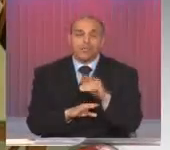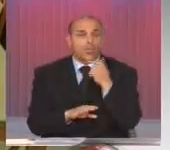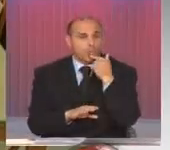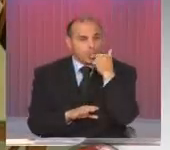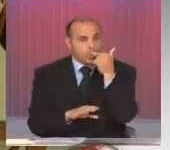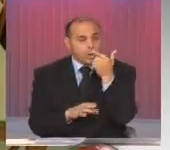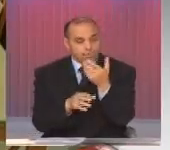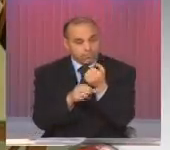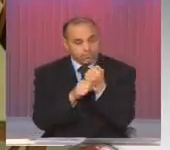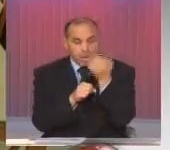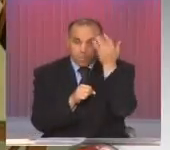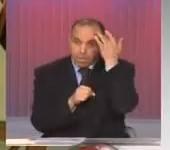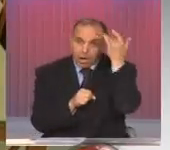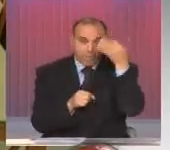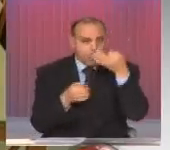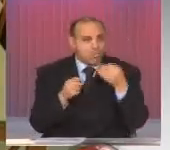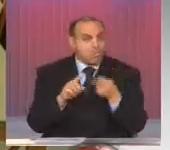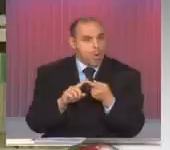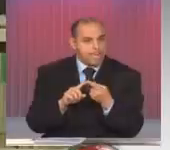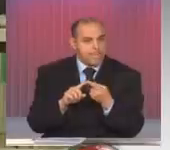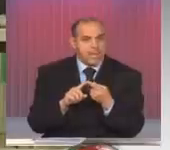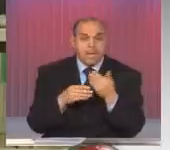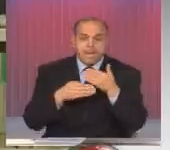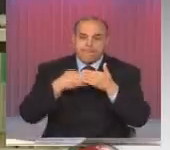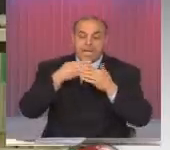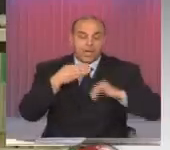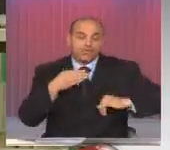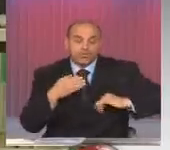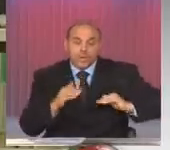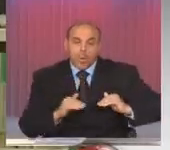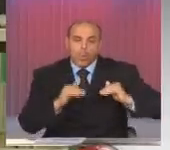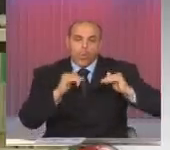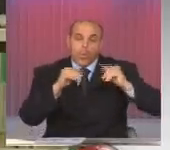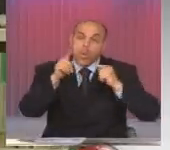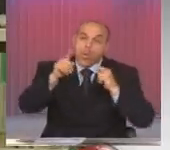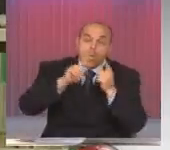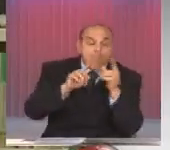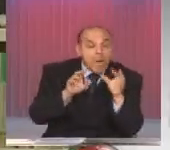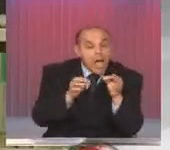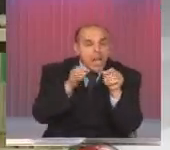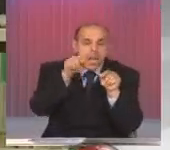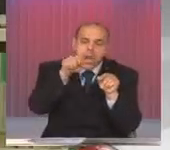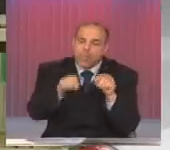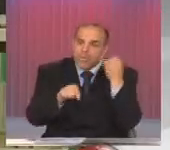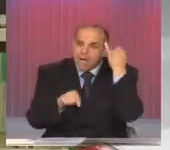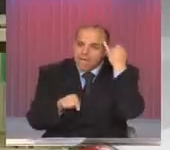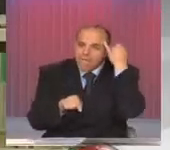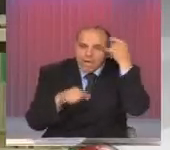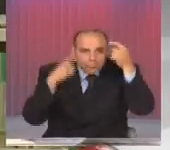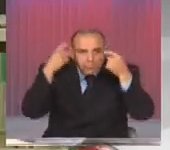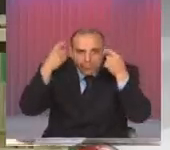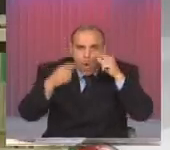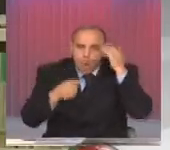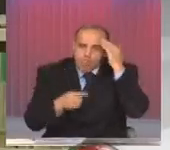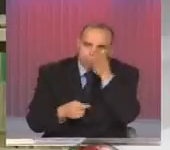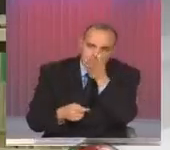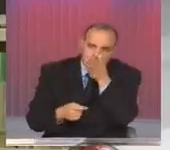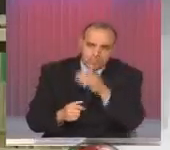باعتباره مكسب ثقافي أساسي لبناء الأجيال هي من أهم الحلول التي اقترحها المفكر يوسف